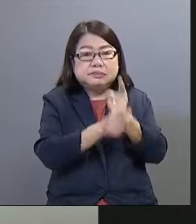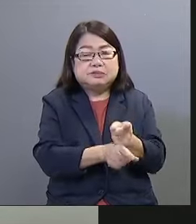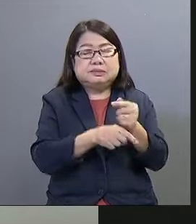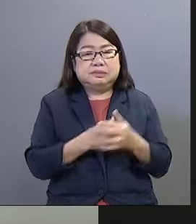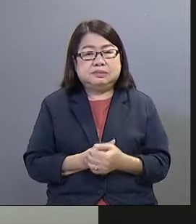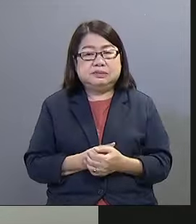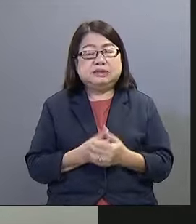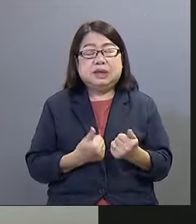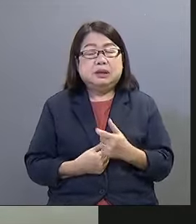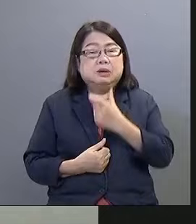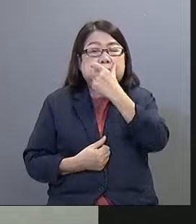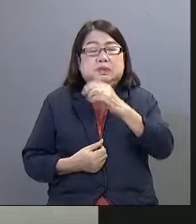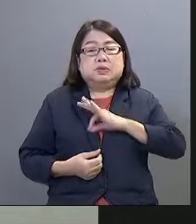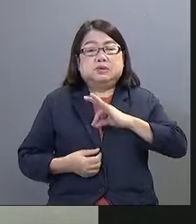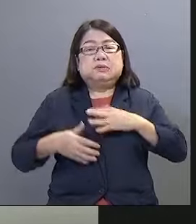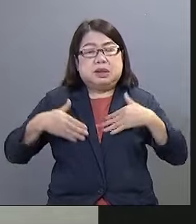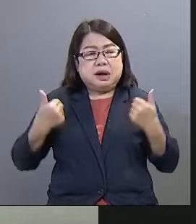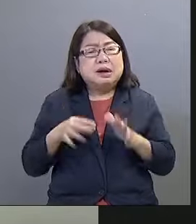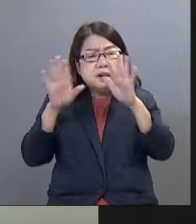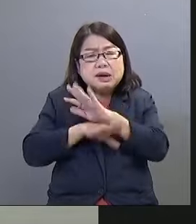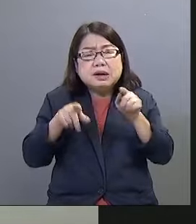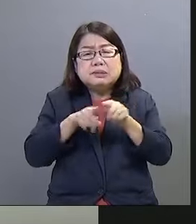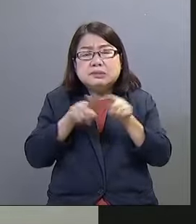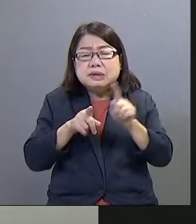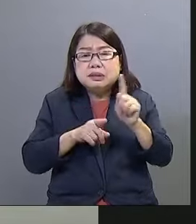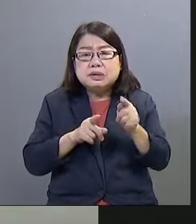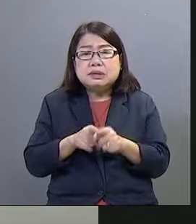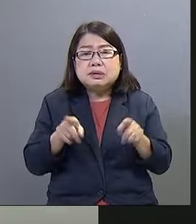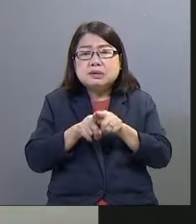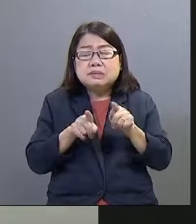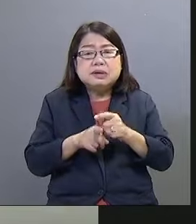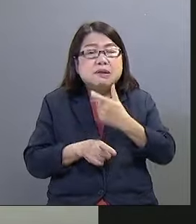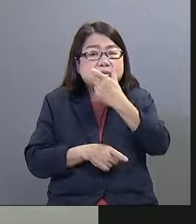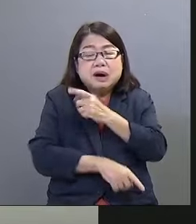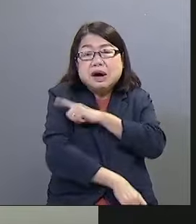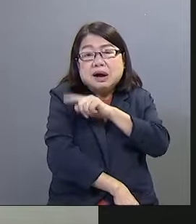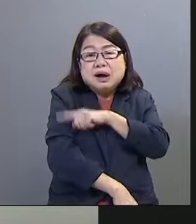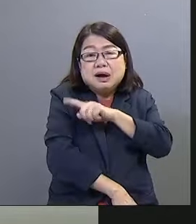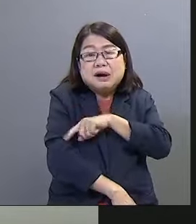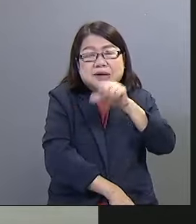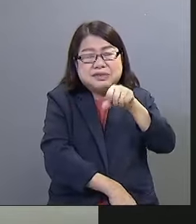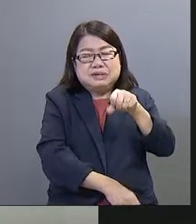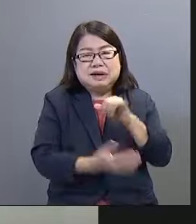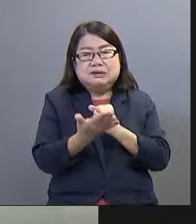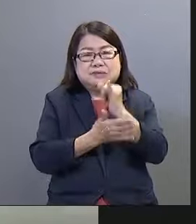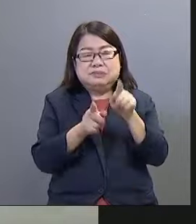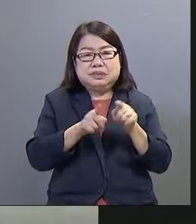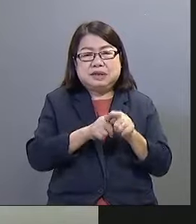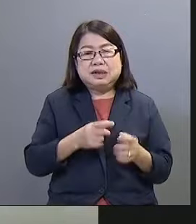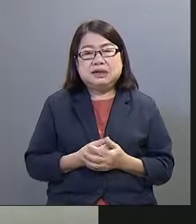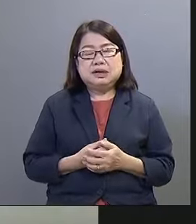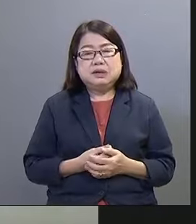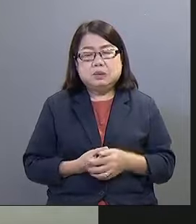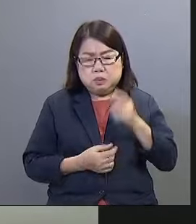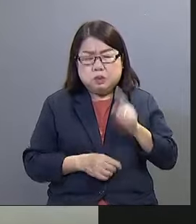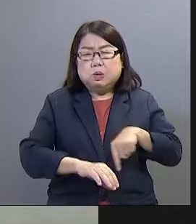ารใส่กอจจะสบายกวาเหมือนใส่ Rehander ใช่ไหมคะ ประมาณนั้ไคะใช่ แต่ว่ามันก็จะตอง